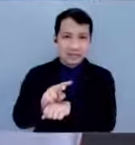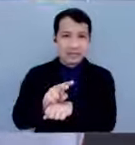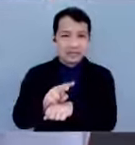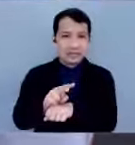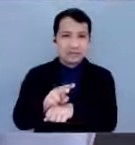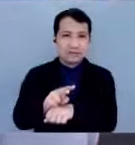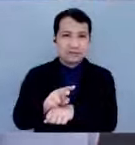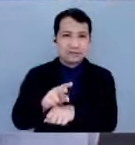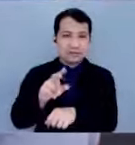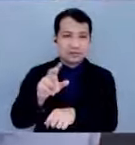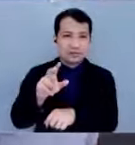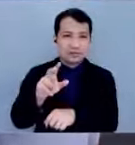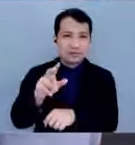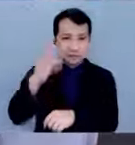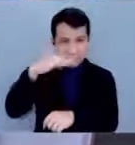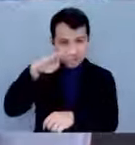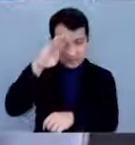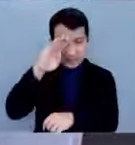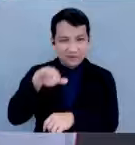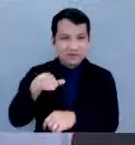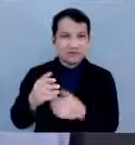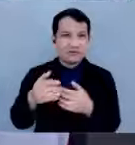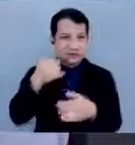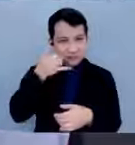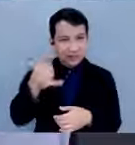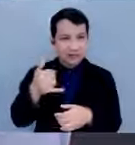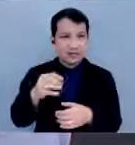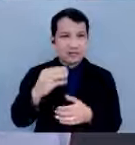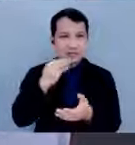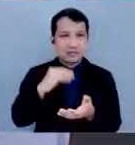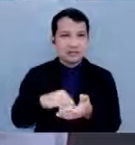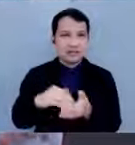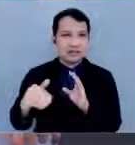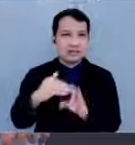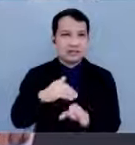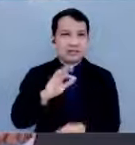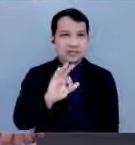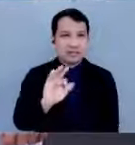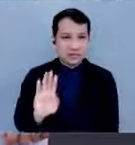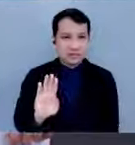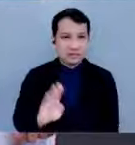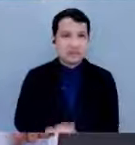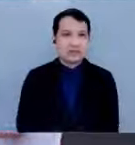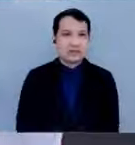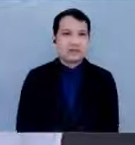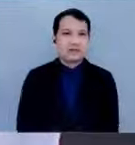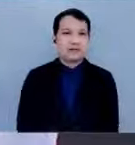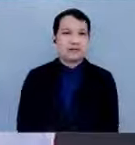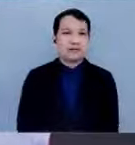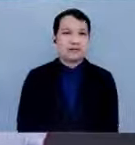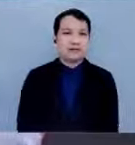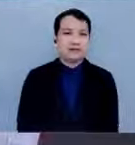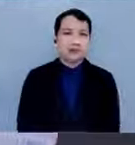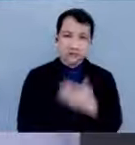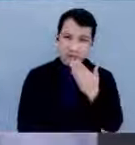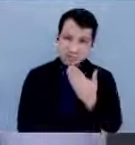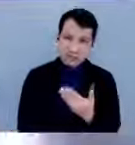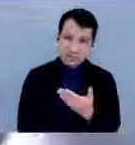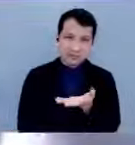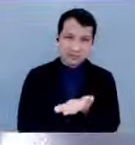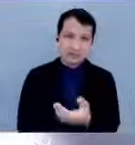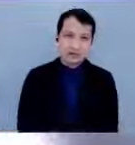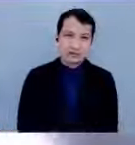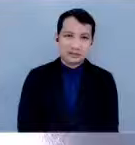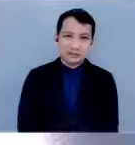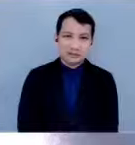South. Proud. Good. Just call and message us to our Facebook page. Yes. Thank you, teacher.